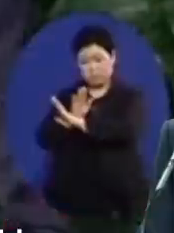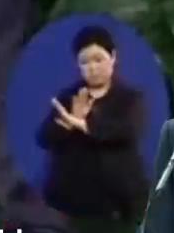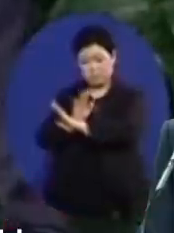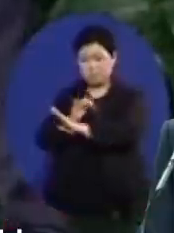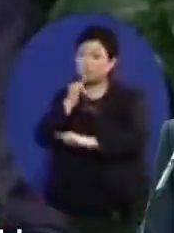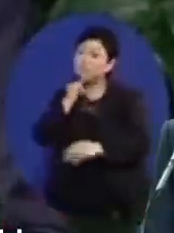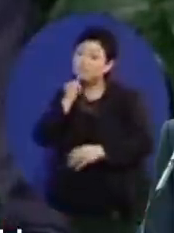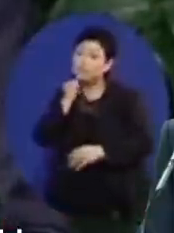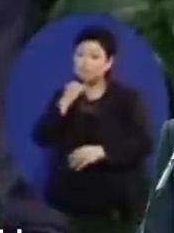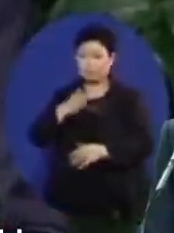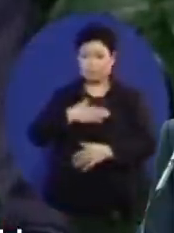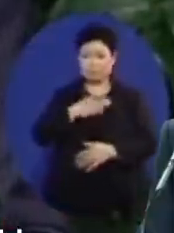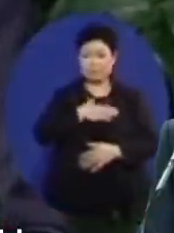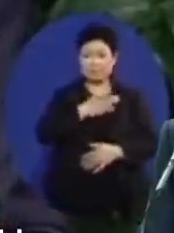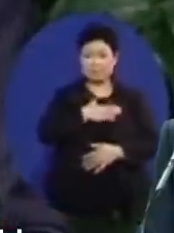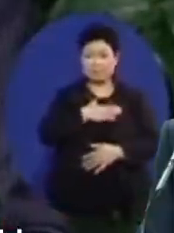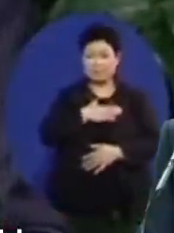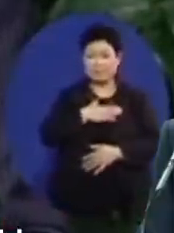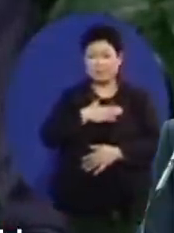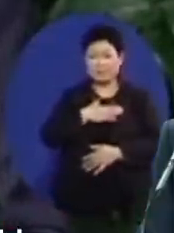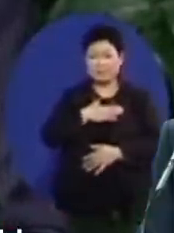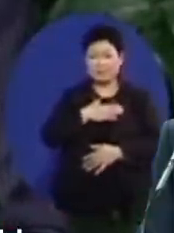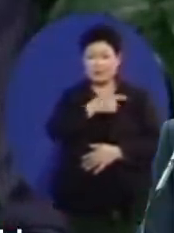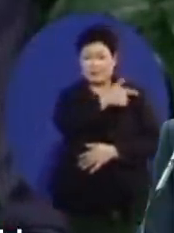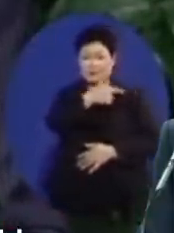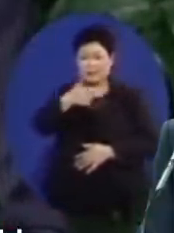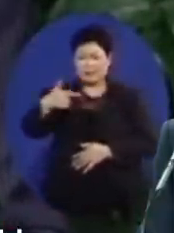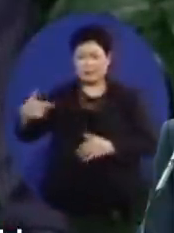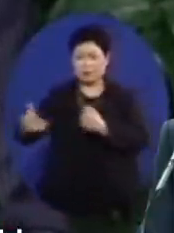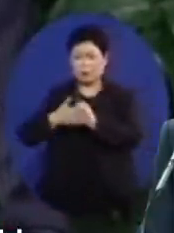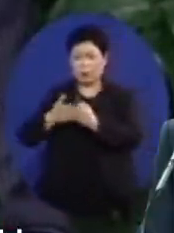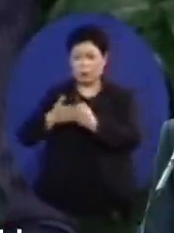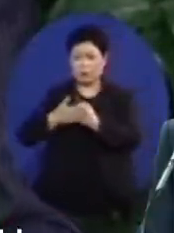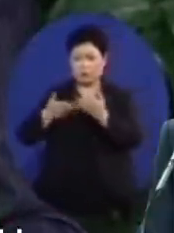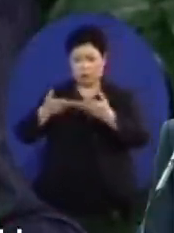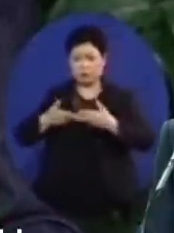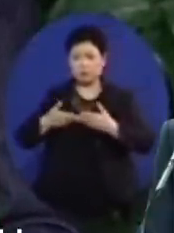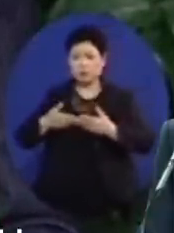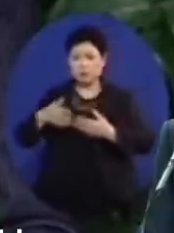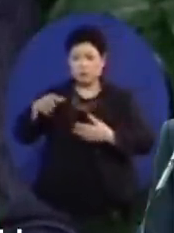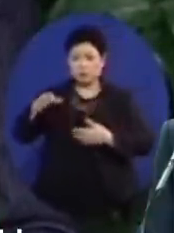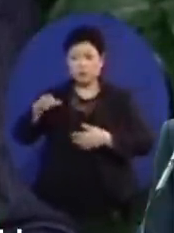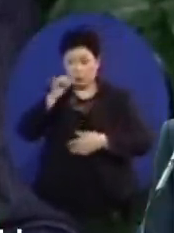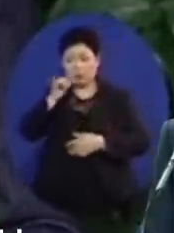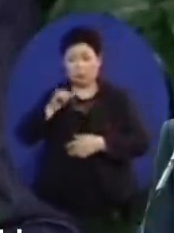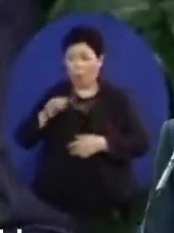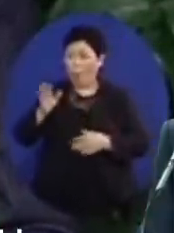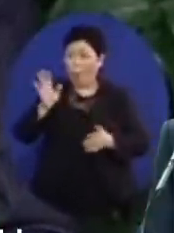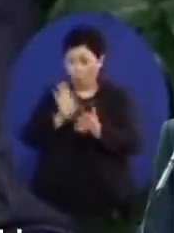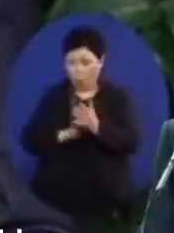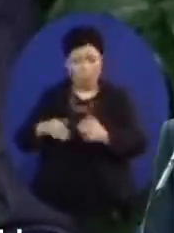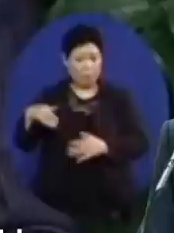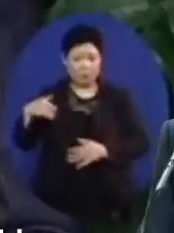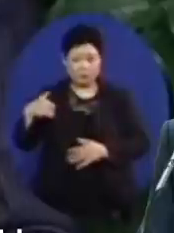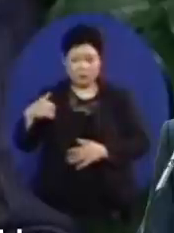괜찮습니다. 나는 큰 스폰서가 있습니다. 아, 몰랐는데요.